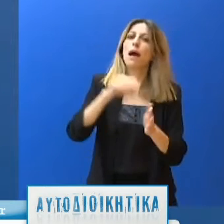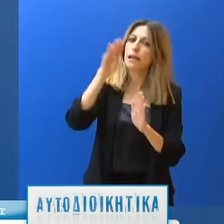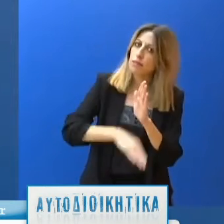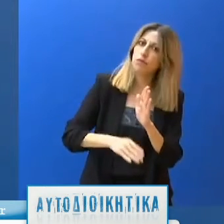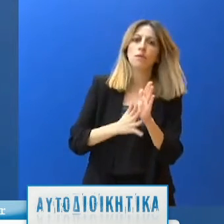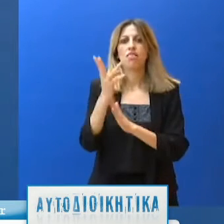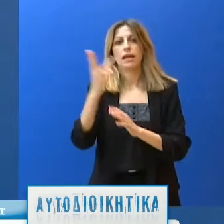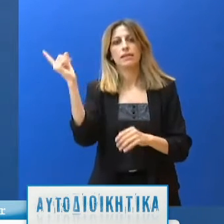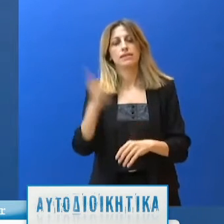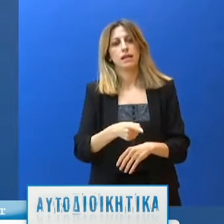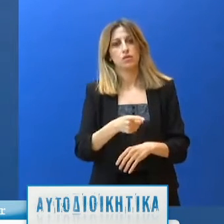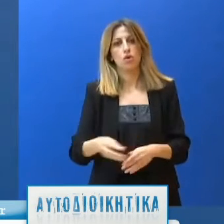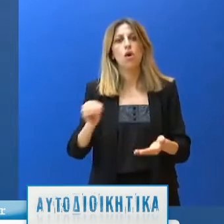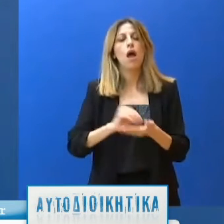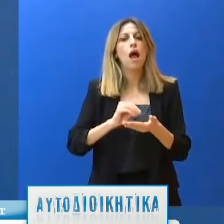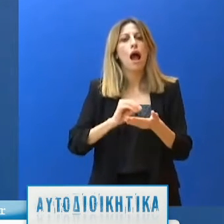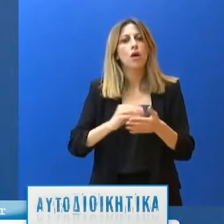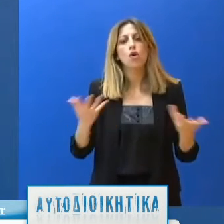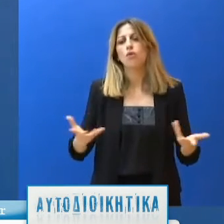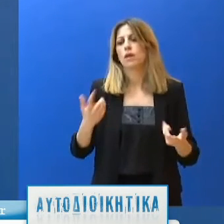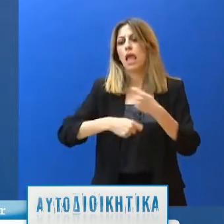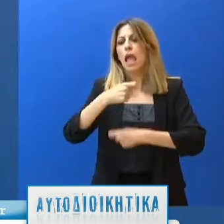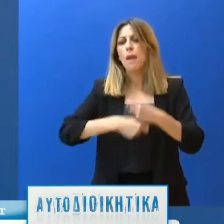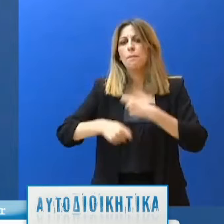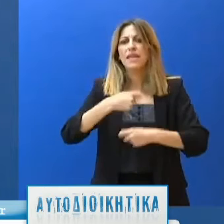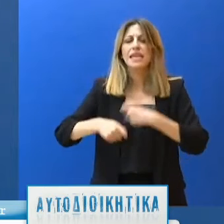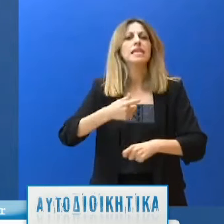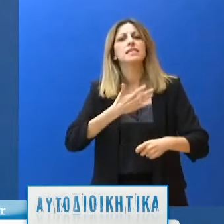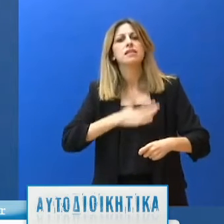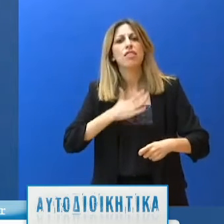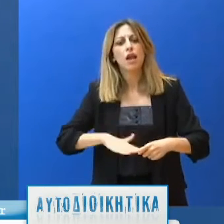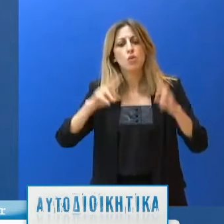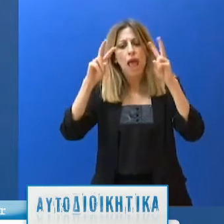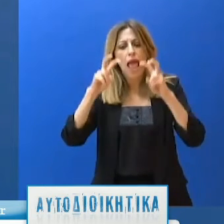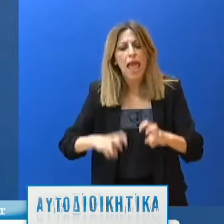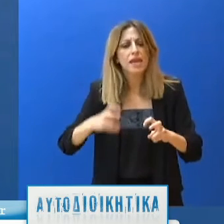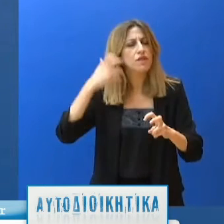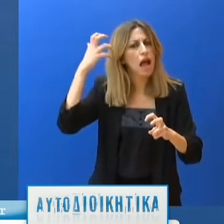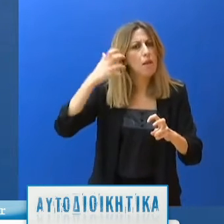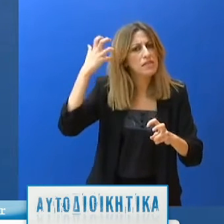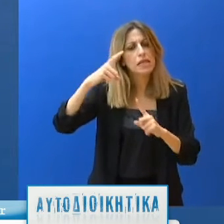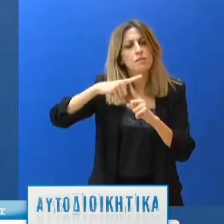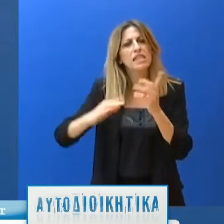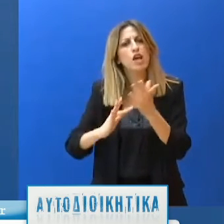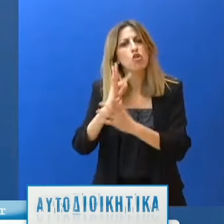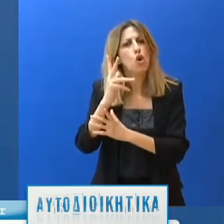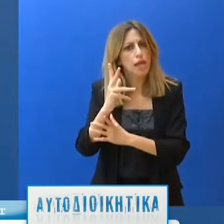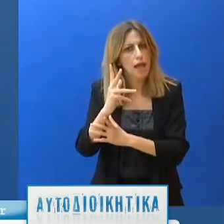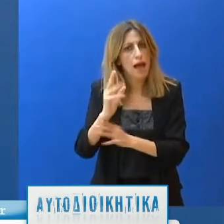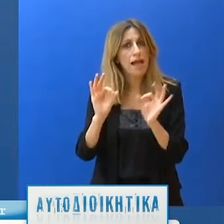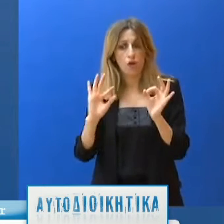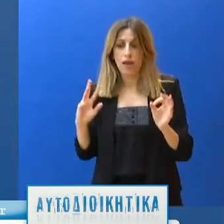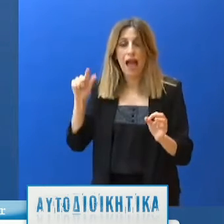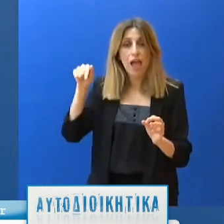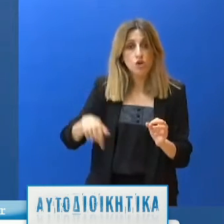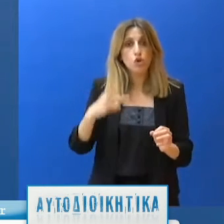Εκπίπτουν οι δαπάνες επιστημονικής και τεχνολογικής έρευνας που θα πραγματοποιηθούν από 1η Σεπτεμβρίου από τα καθάριστα έσοδα των επιχειρήσεων προς